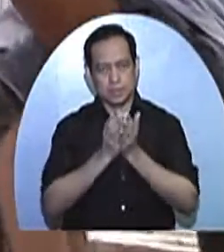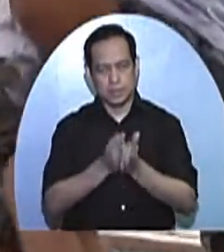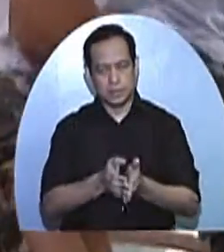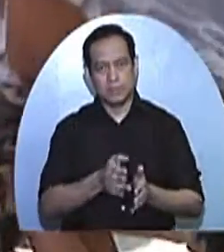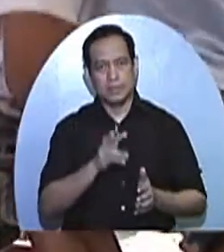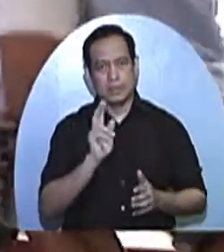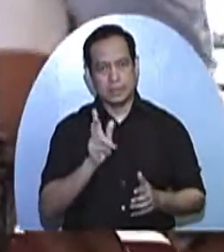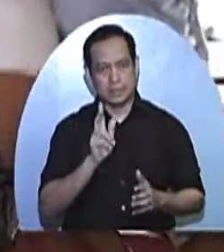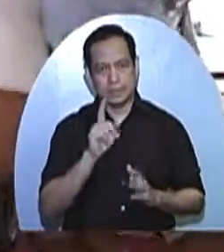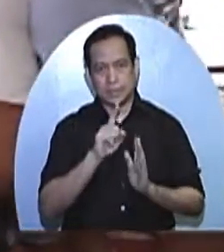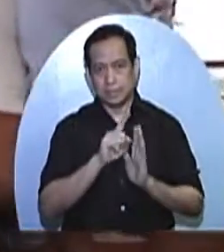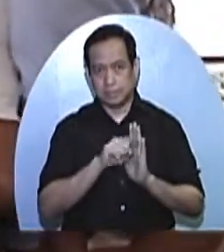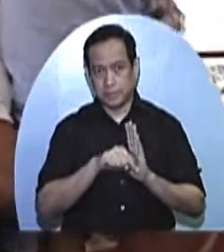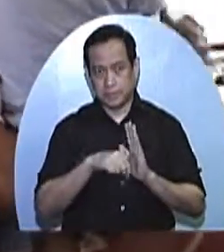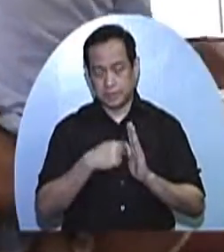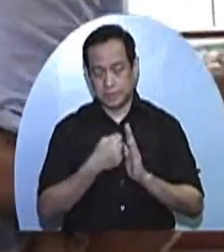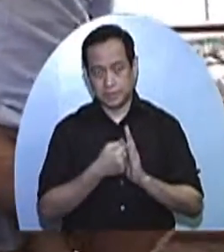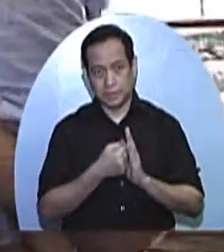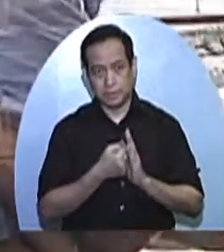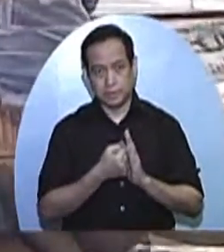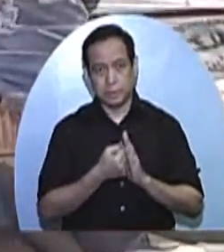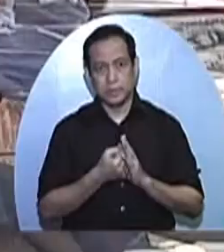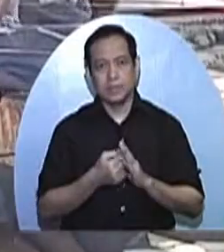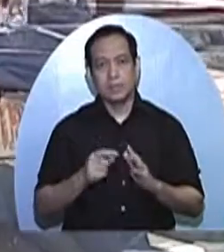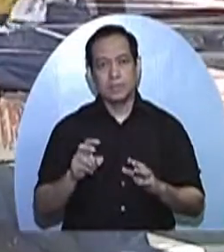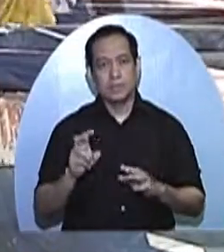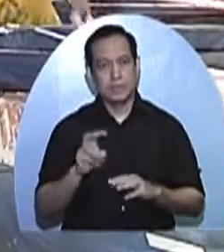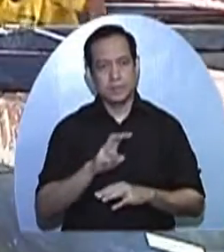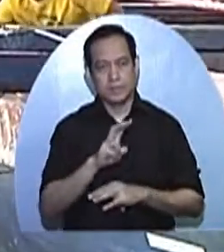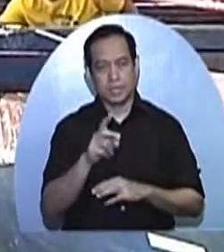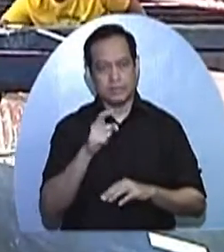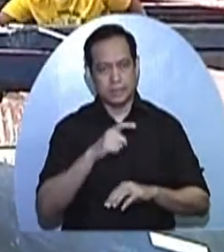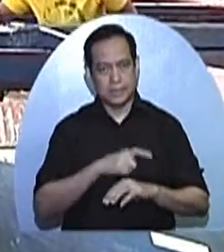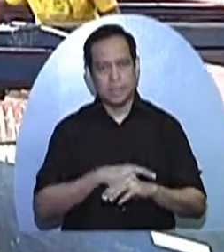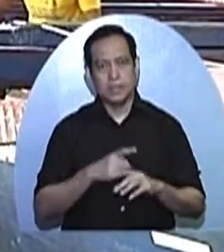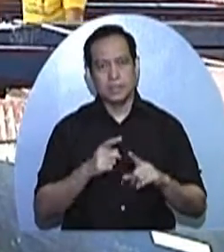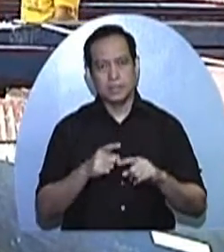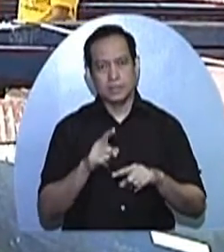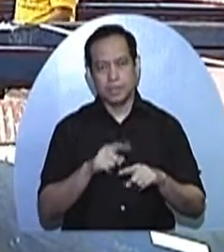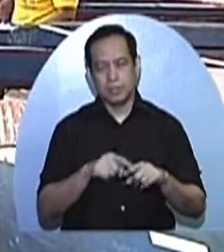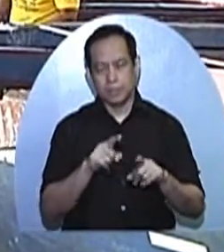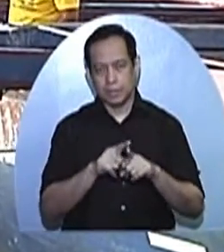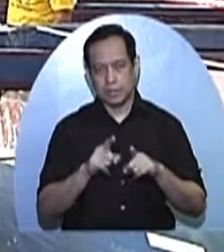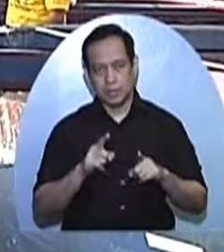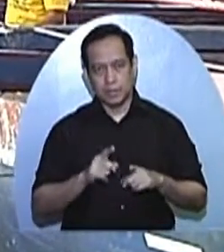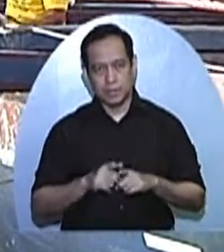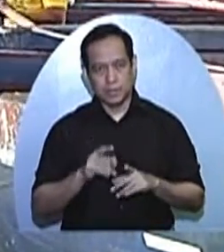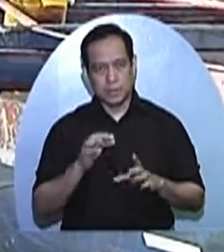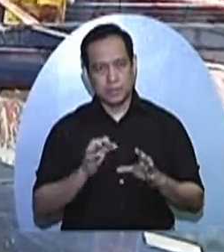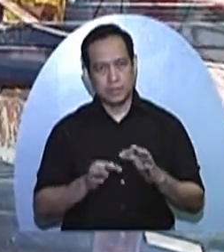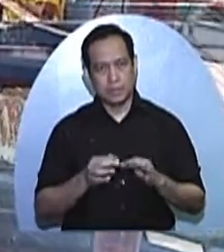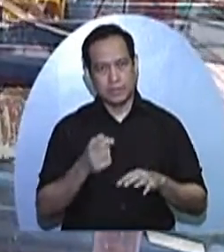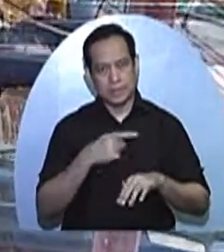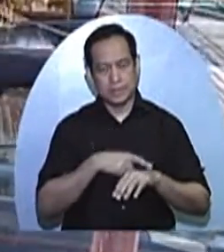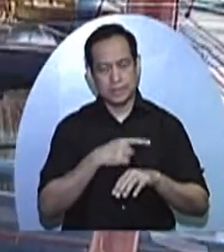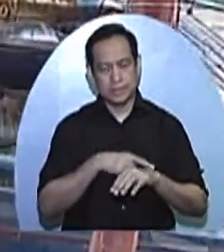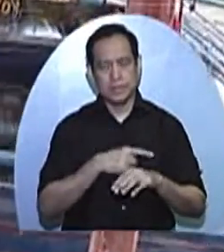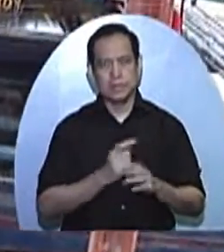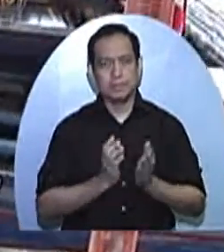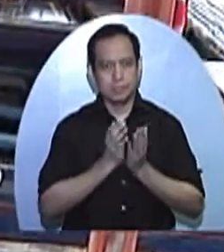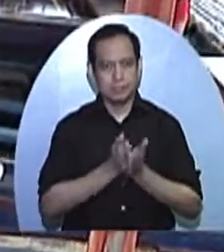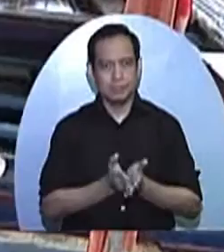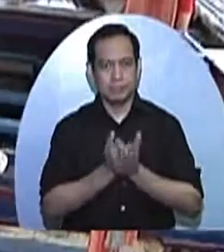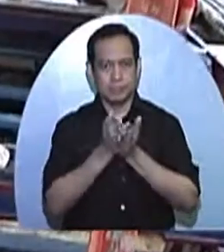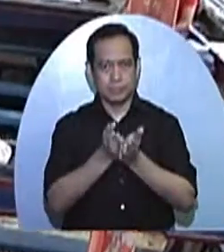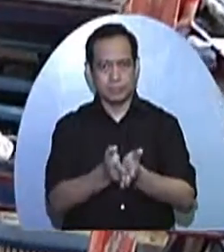mga kalahating oras po. Ayan po, depende po sa oras po ng biyahe po namin